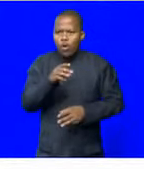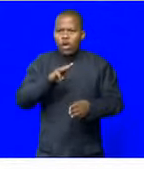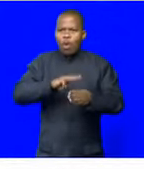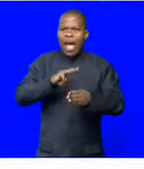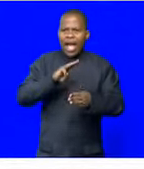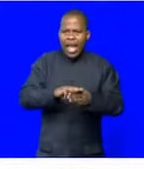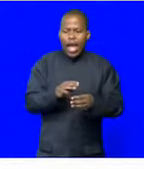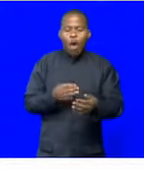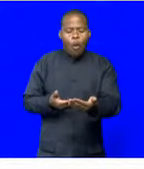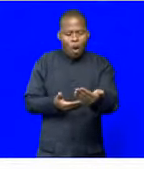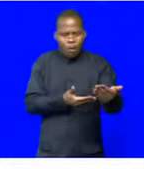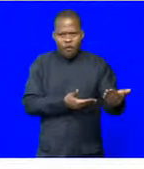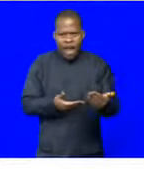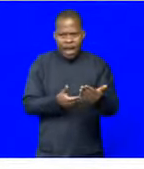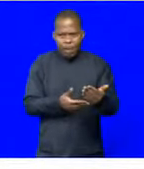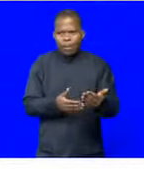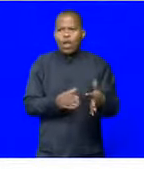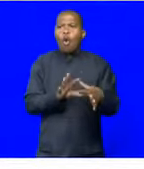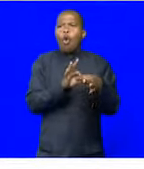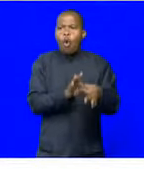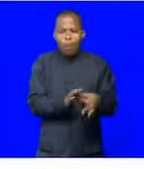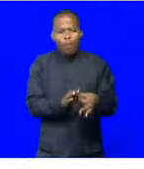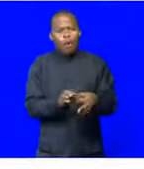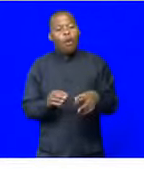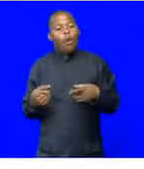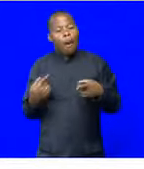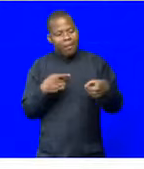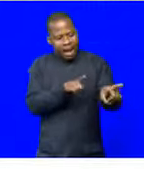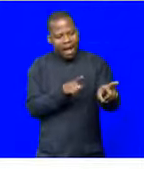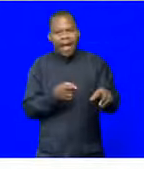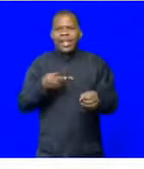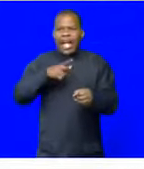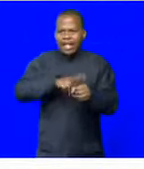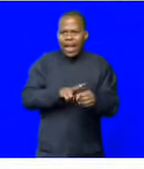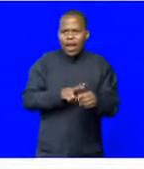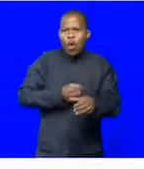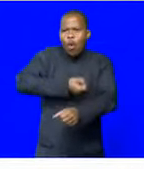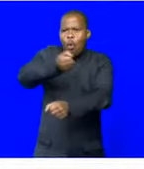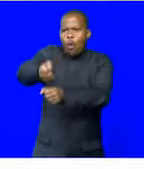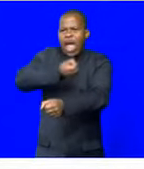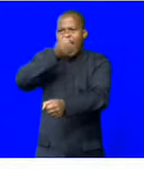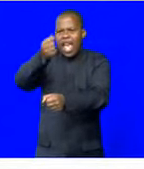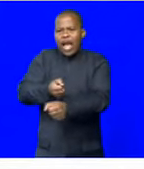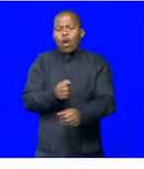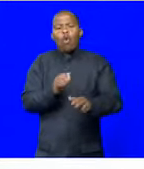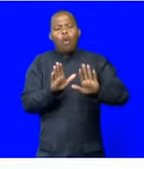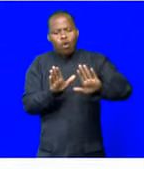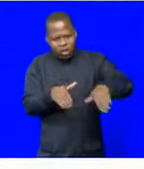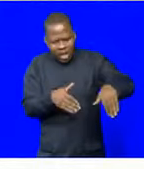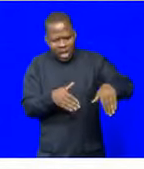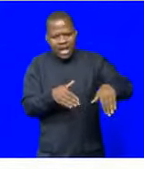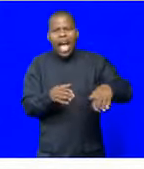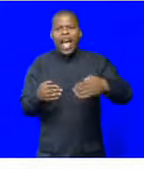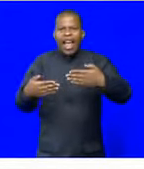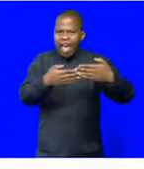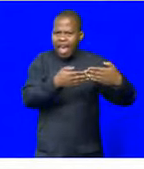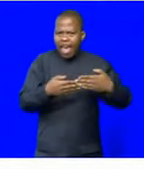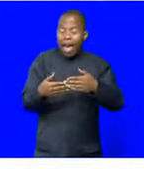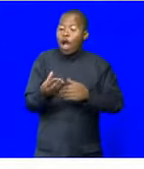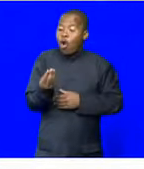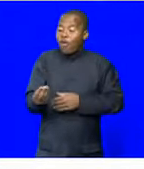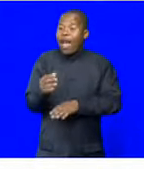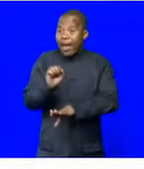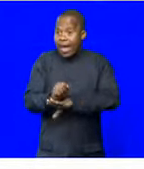ukuthi yena sale ayekela umsebenzi atawunakekela lo mntwana emnakabo. Simelane uthi